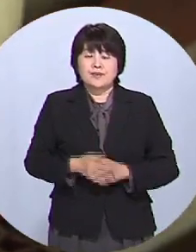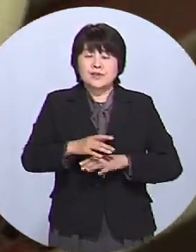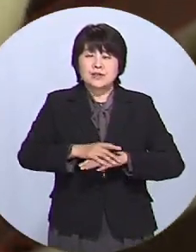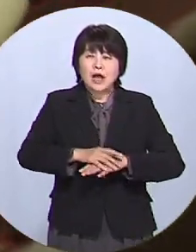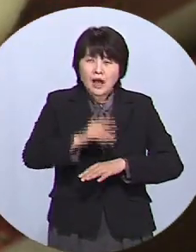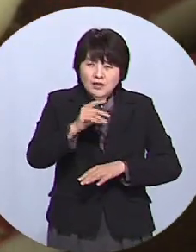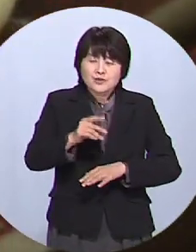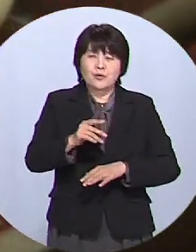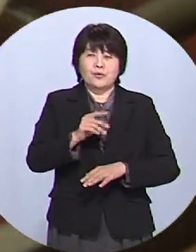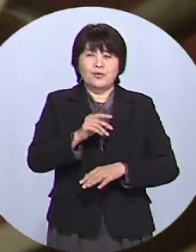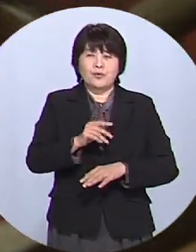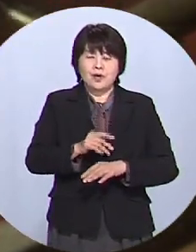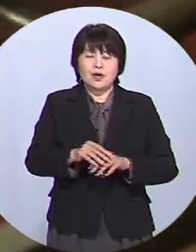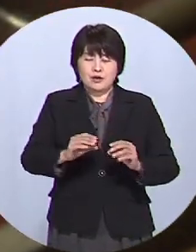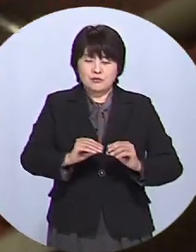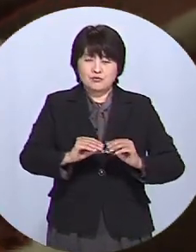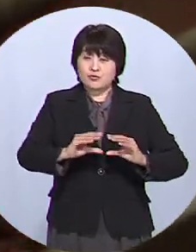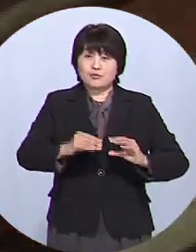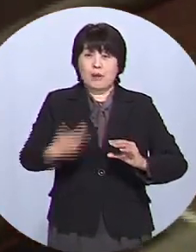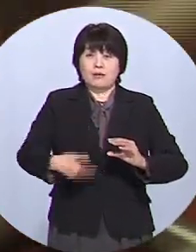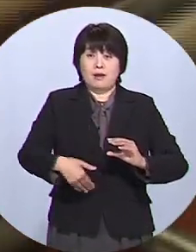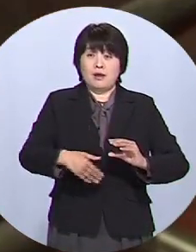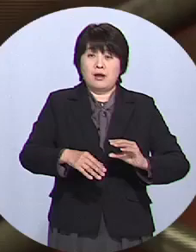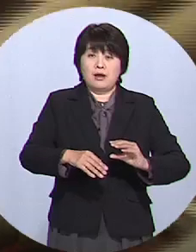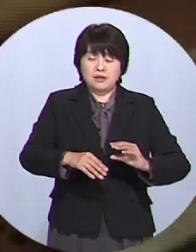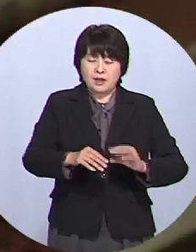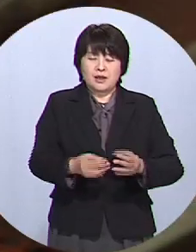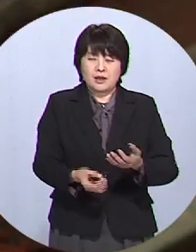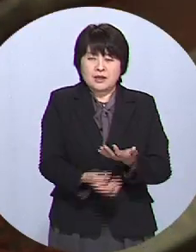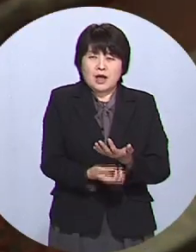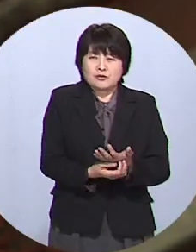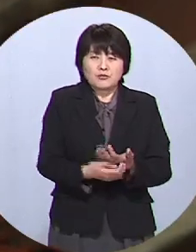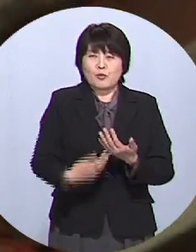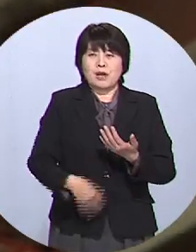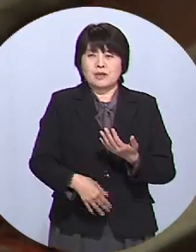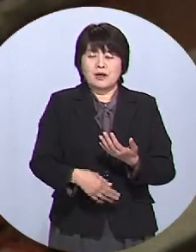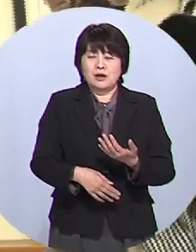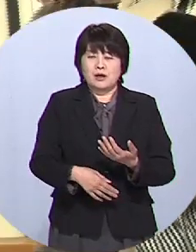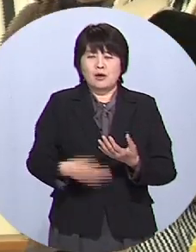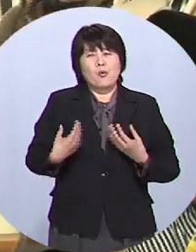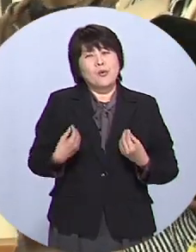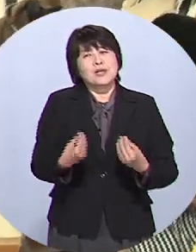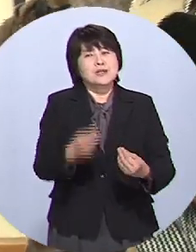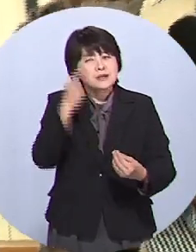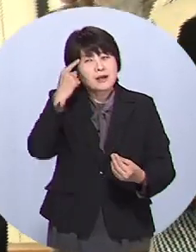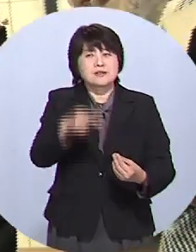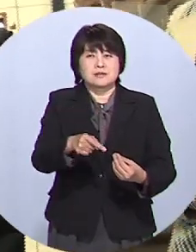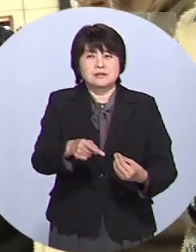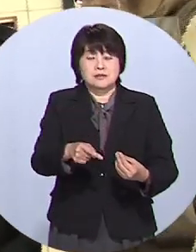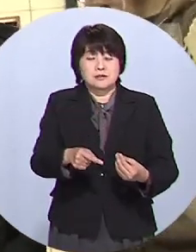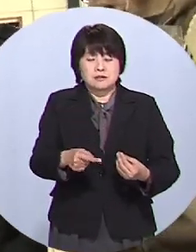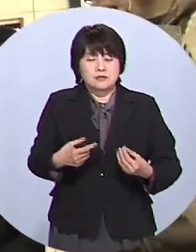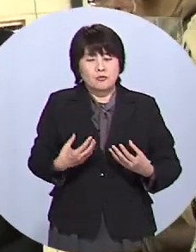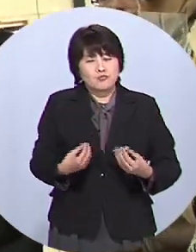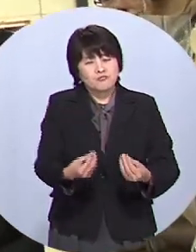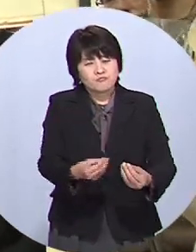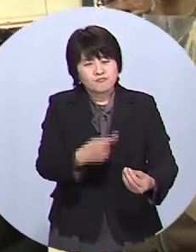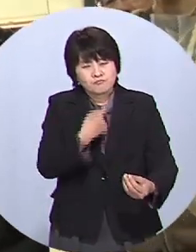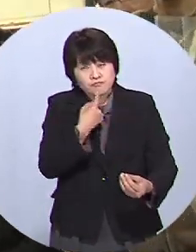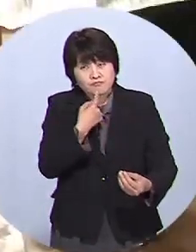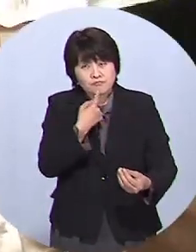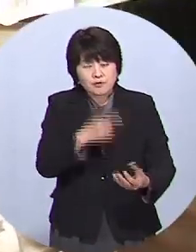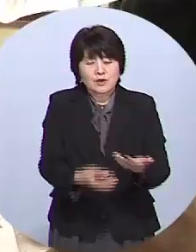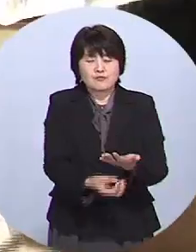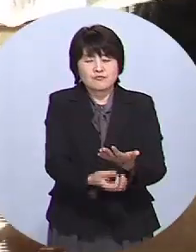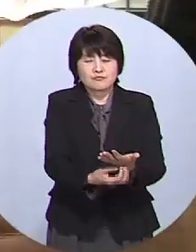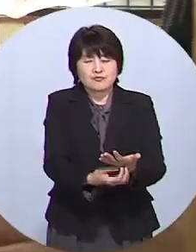ちというのはですね、膨らんでもきませんし、焼けてくるわけでもなくて何も変化がございませんので、これ変化がないからといって同じ麺